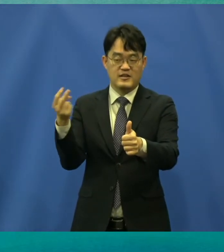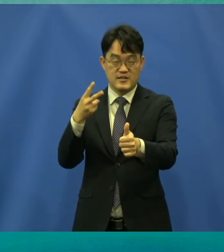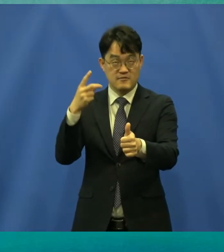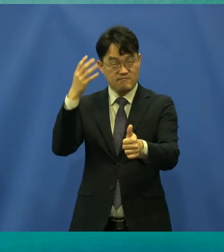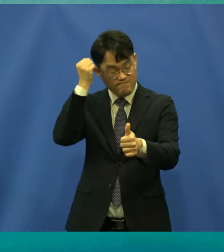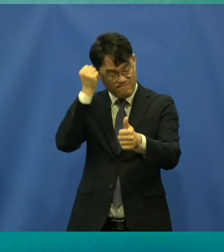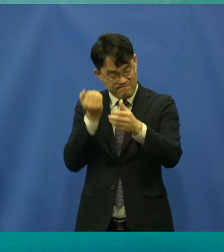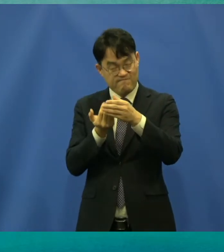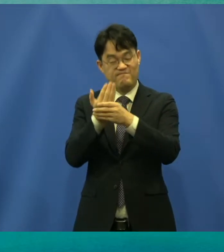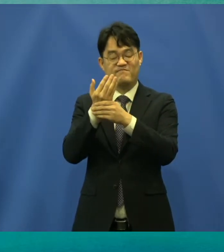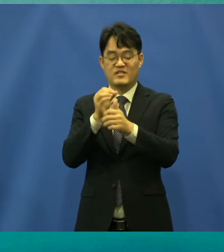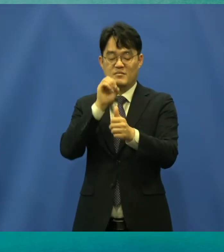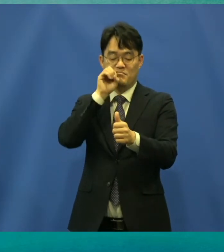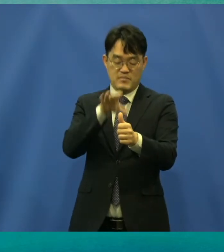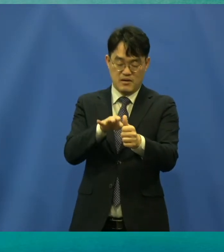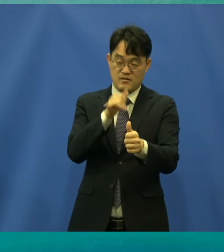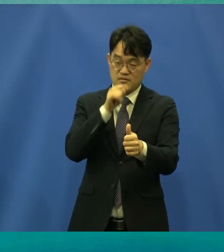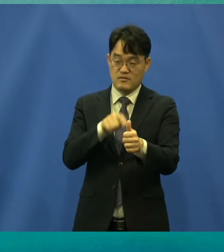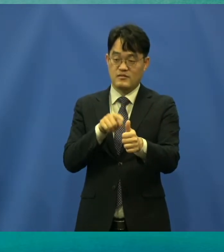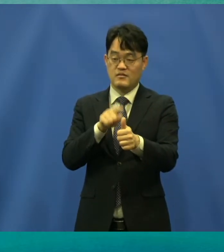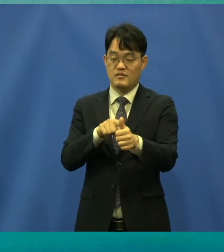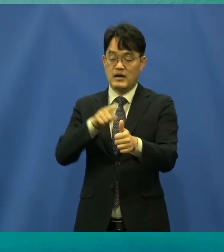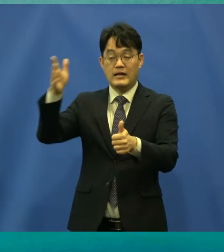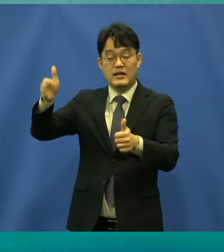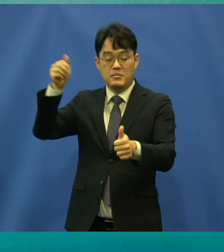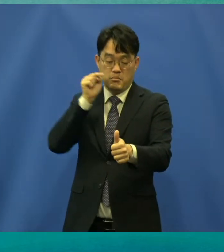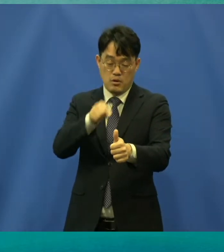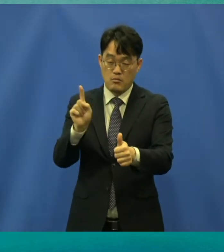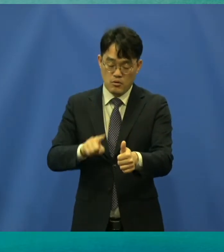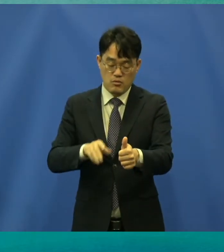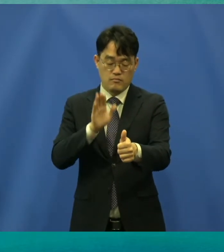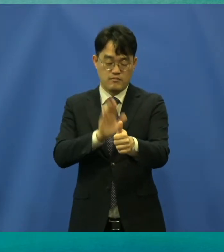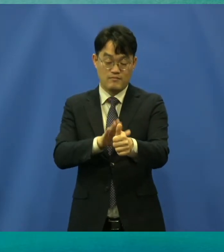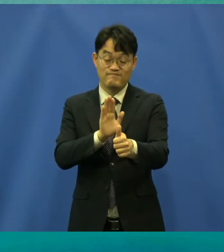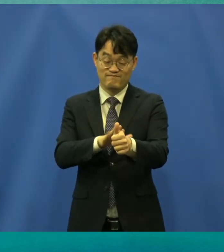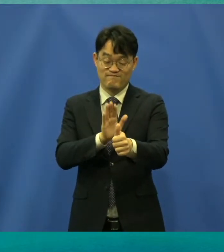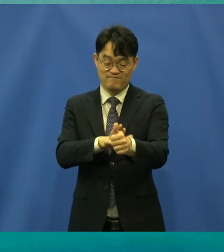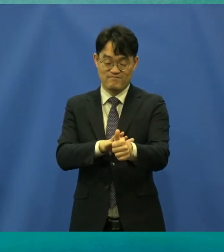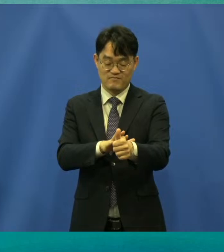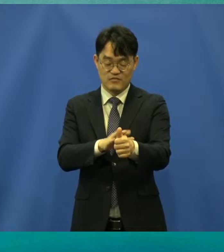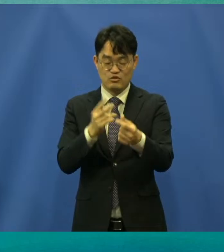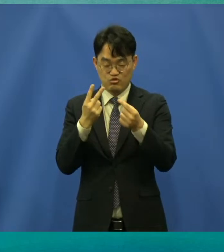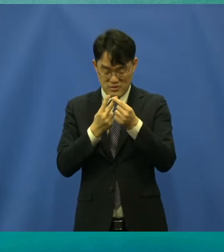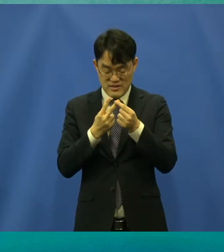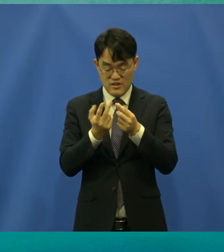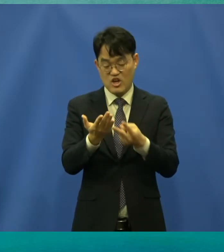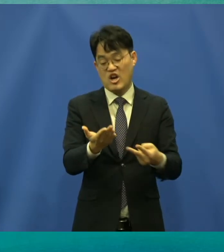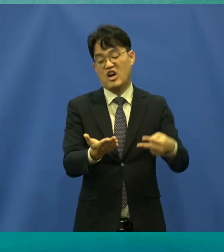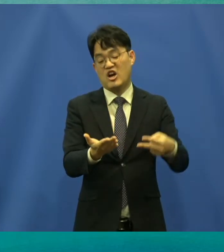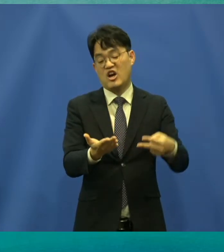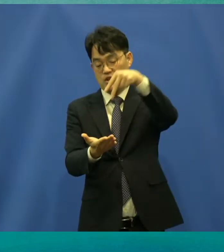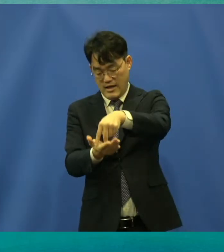바를 그들에게 선포하라 하신지라. 요나는 완벽하게 복직합니다.